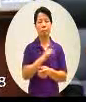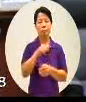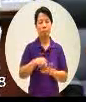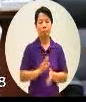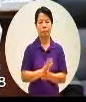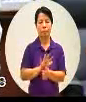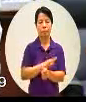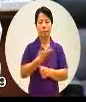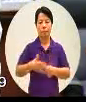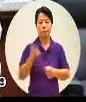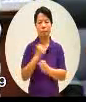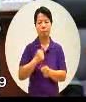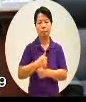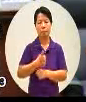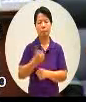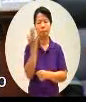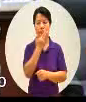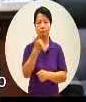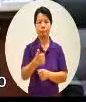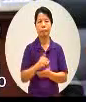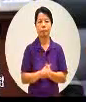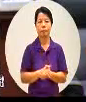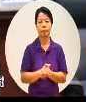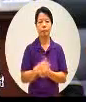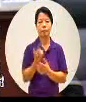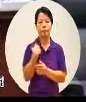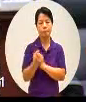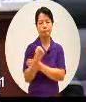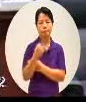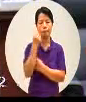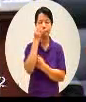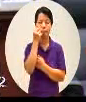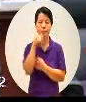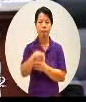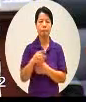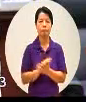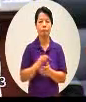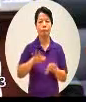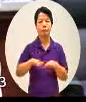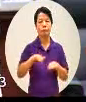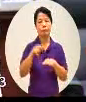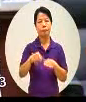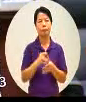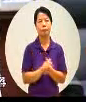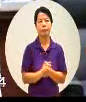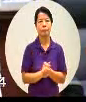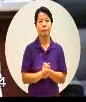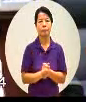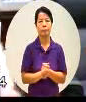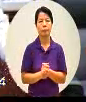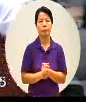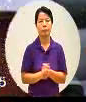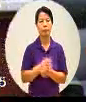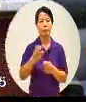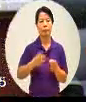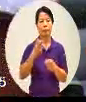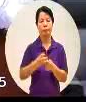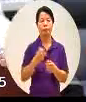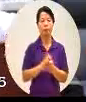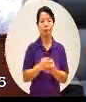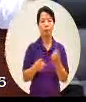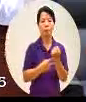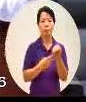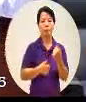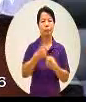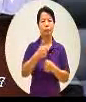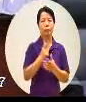也很漂亮，只是说咧变观光啊，讲这安全话袂讲到这来。三十栋啊，这里长里